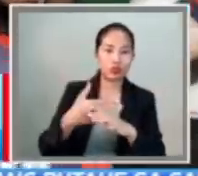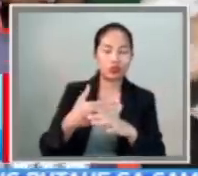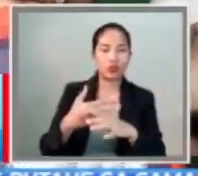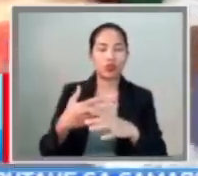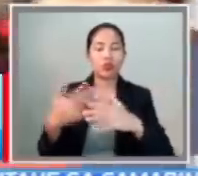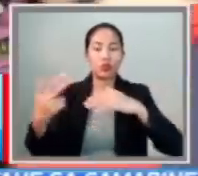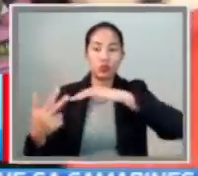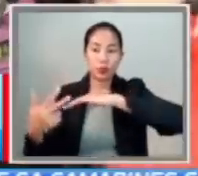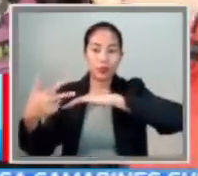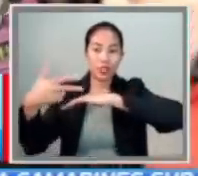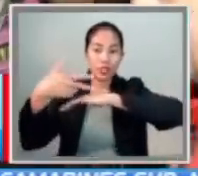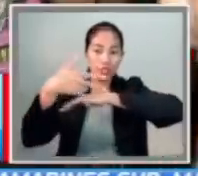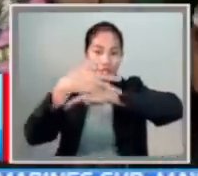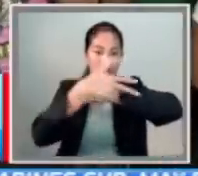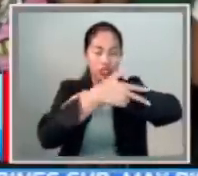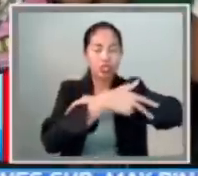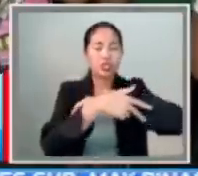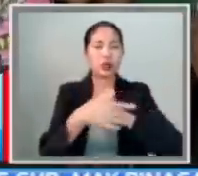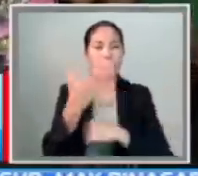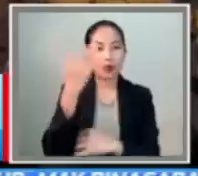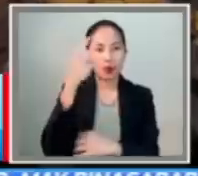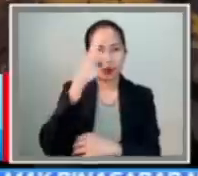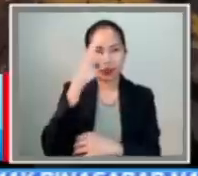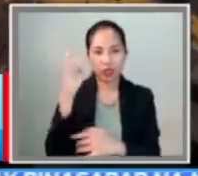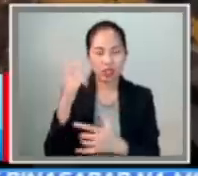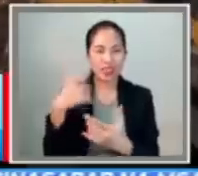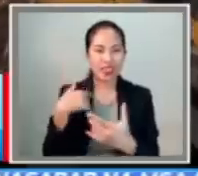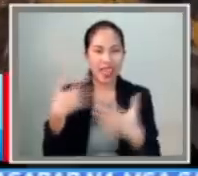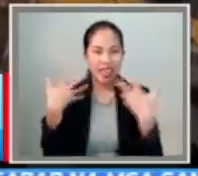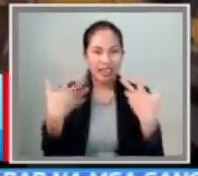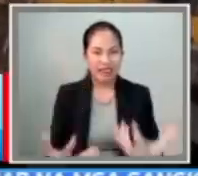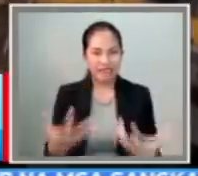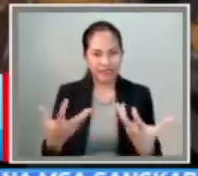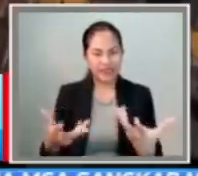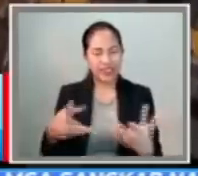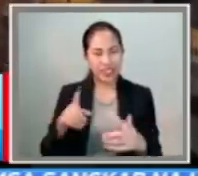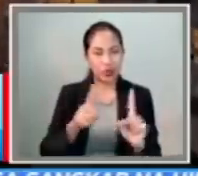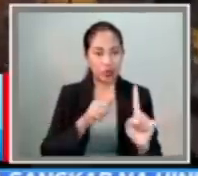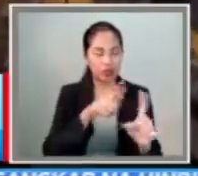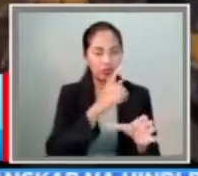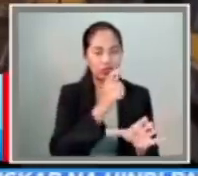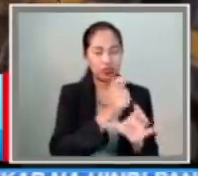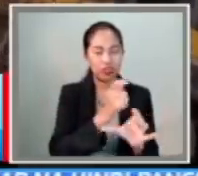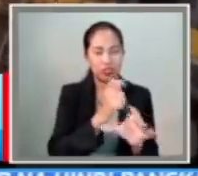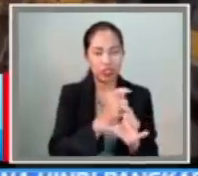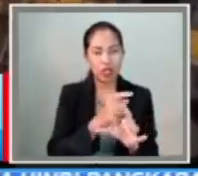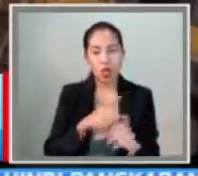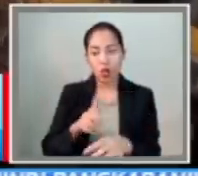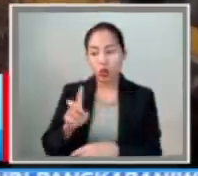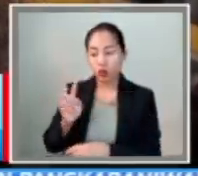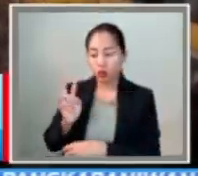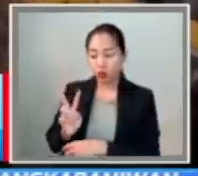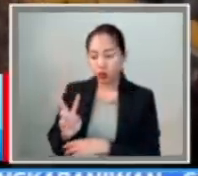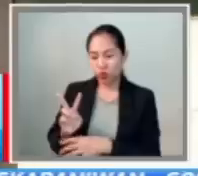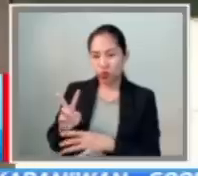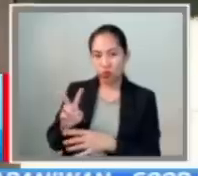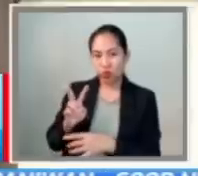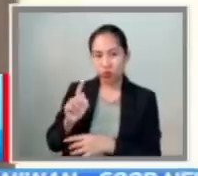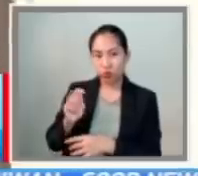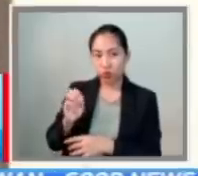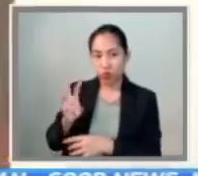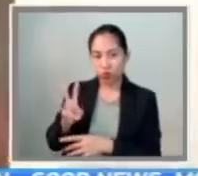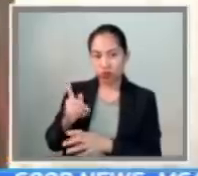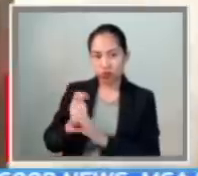tow truck ang bigat ng kanilang hinihilang trailer. Wasak ang 2 tow truck matapos madikdik sa gilid ng flyover.